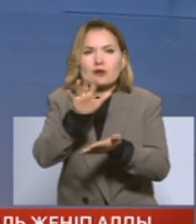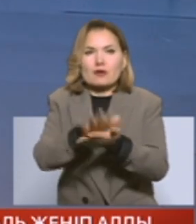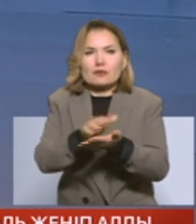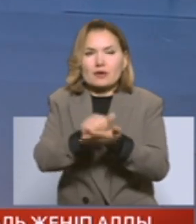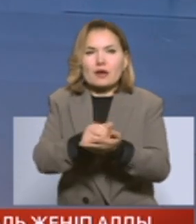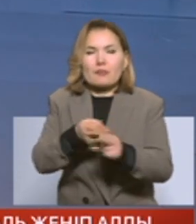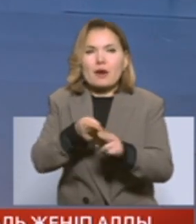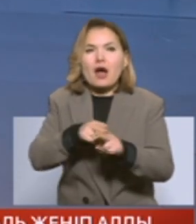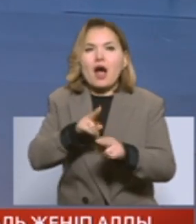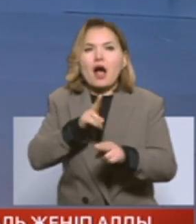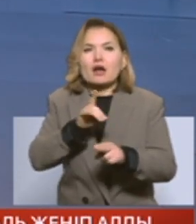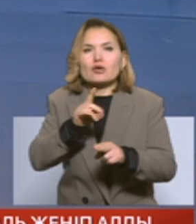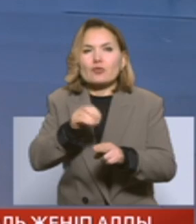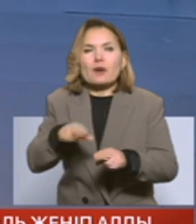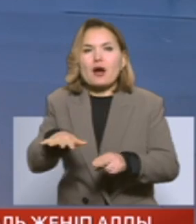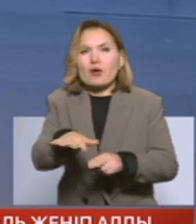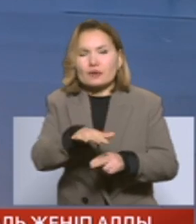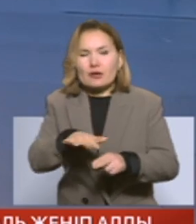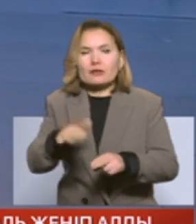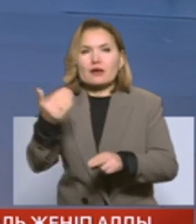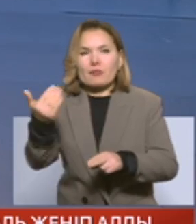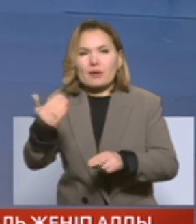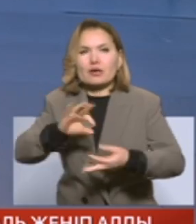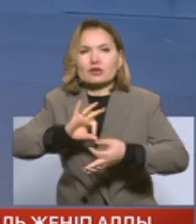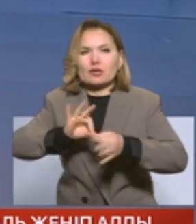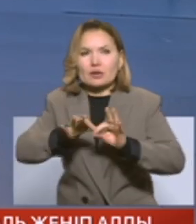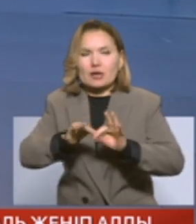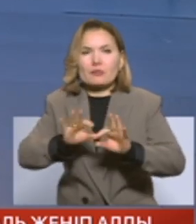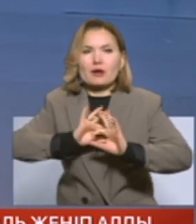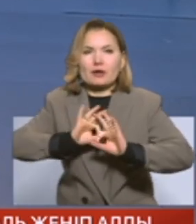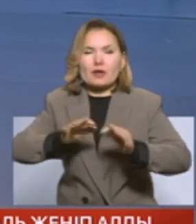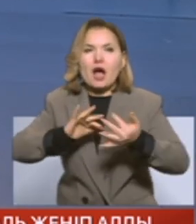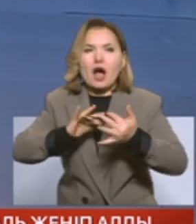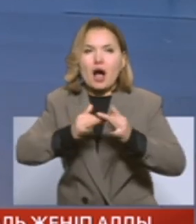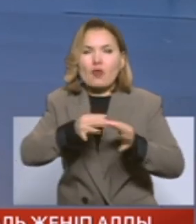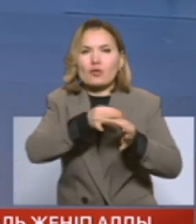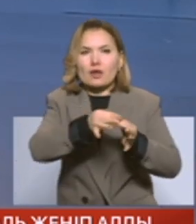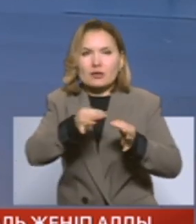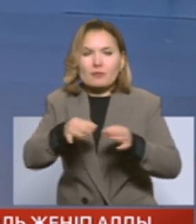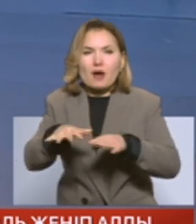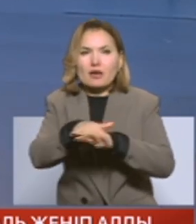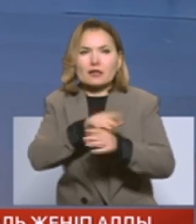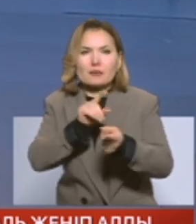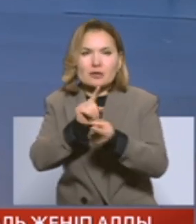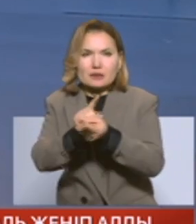дені Қаратөбе ауданында. Әріптесім Ардақ Мұратқызы ауыл аймаққа барып тұрғындармен тілдесті.